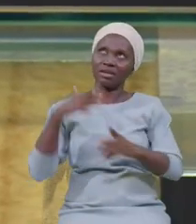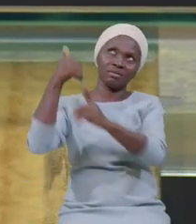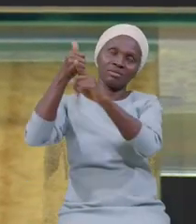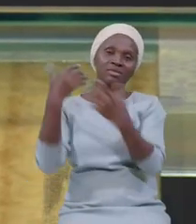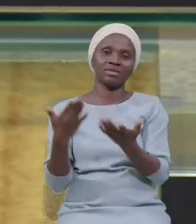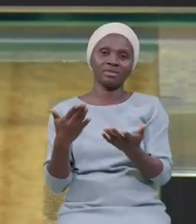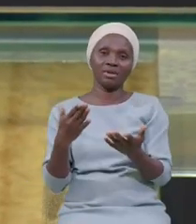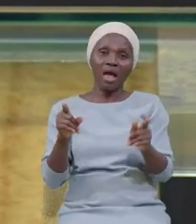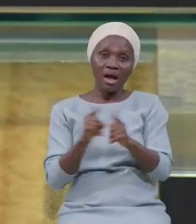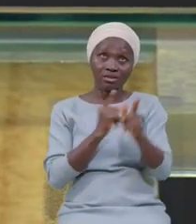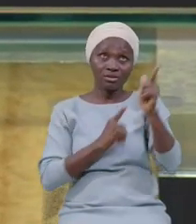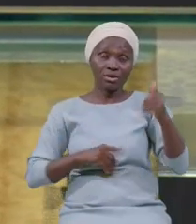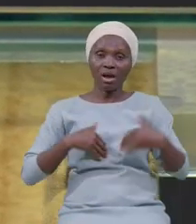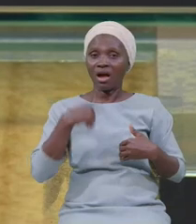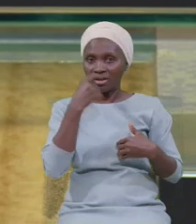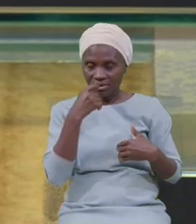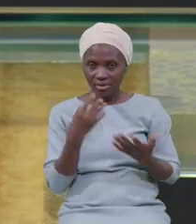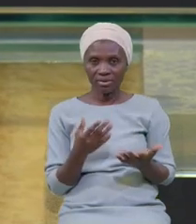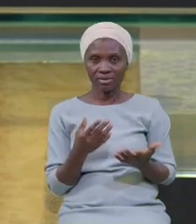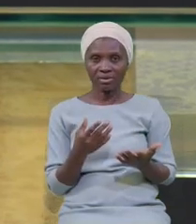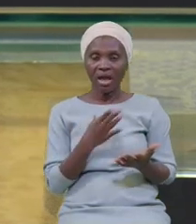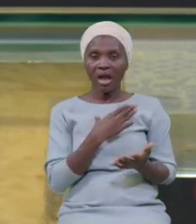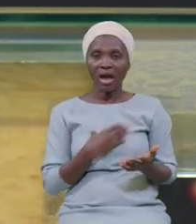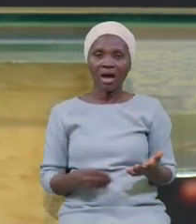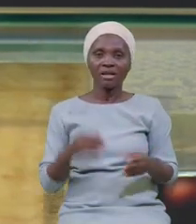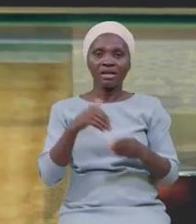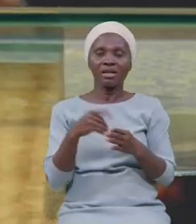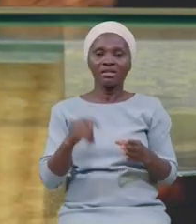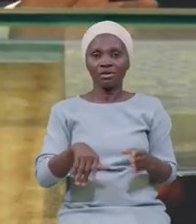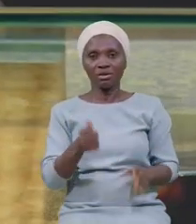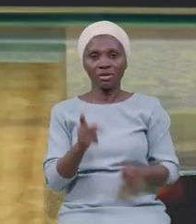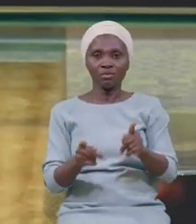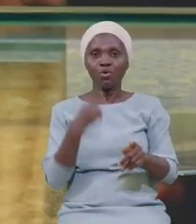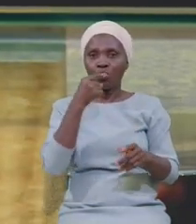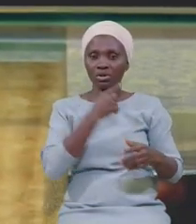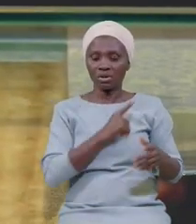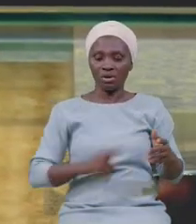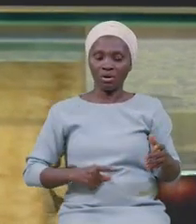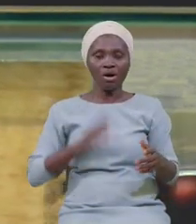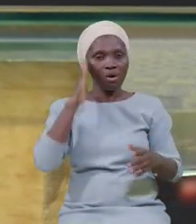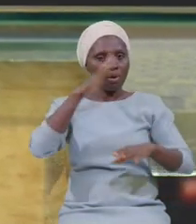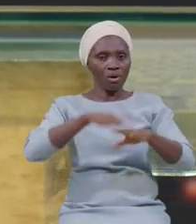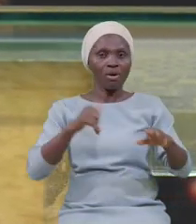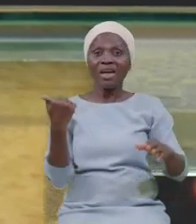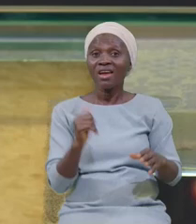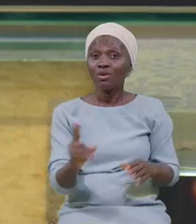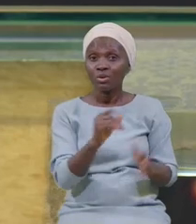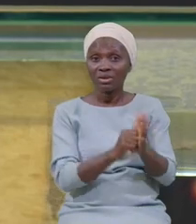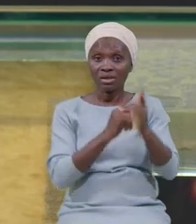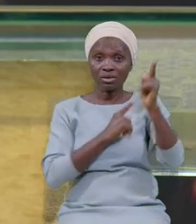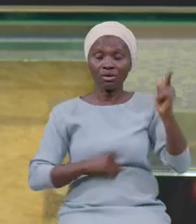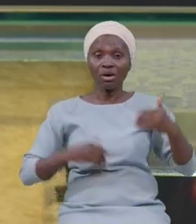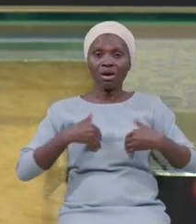dit l'Éternel, et parmi les réchappés que l'Éternel appellera, tout ce que l'Éternel